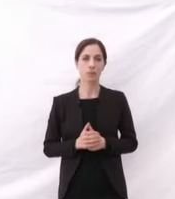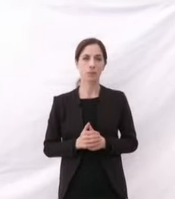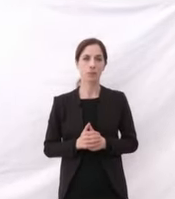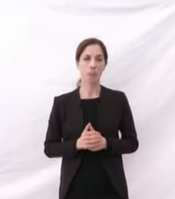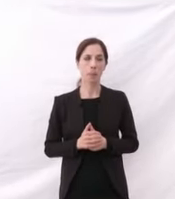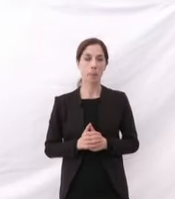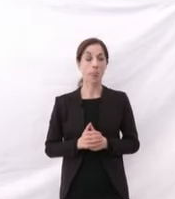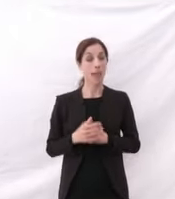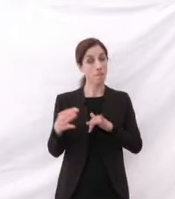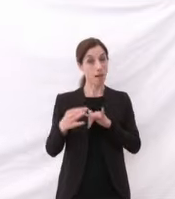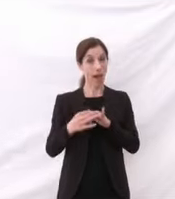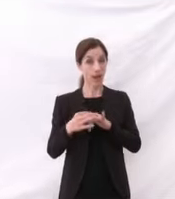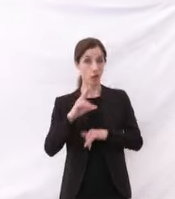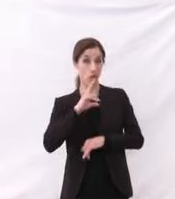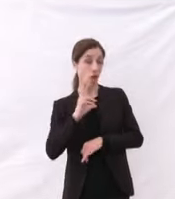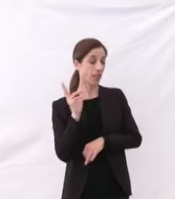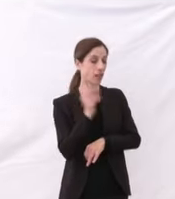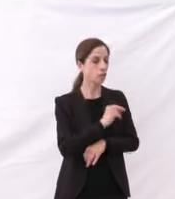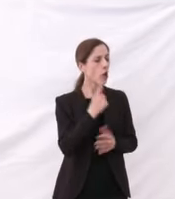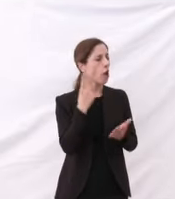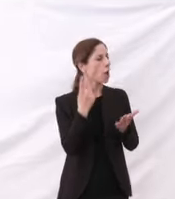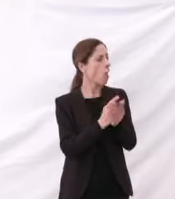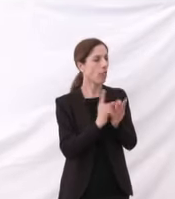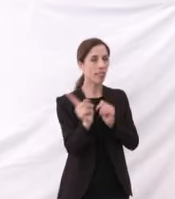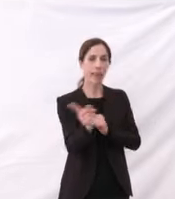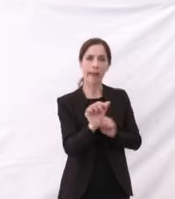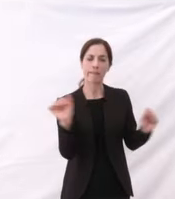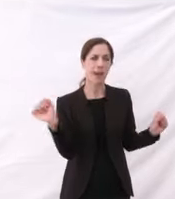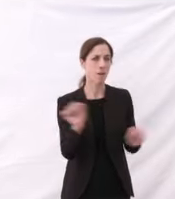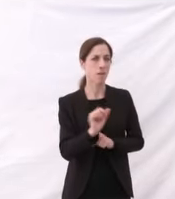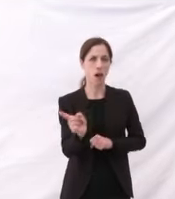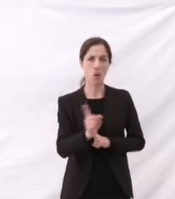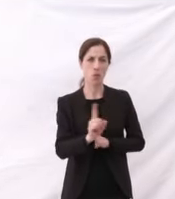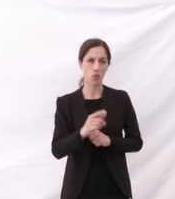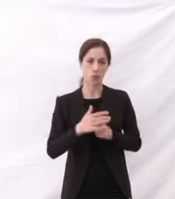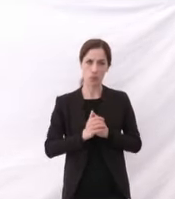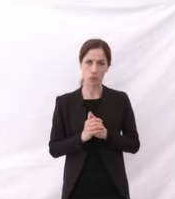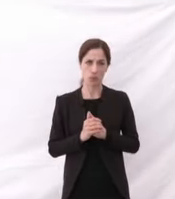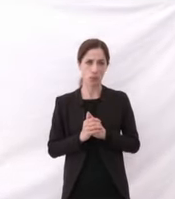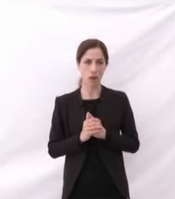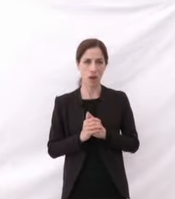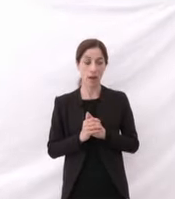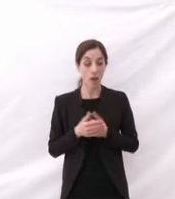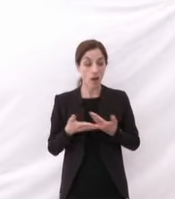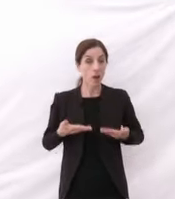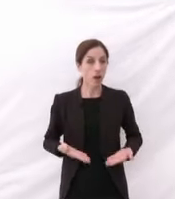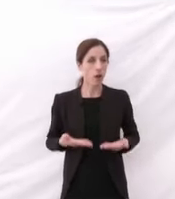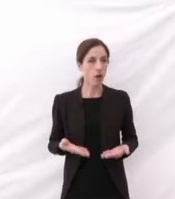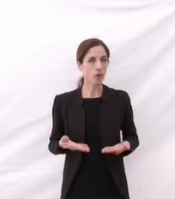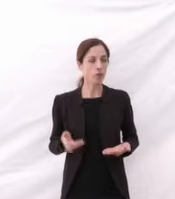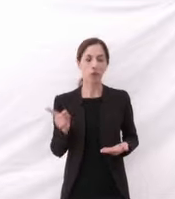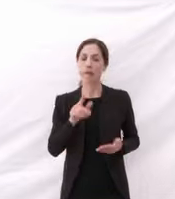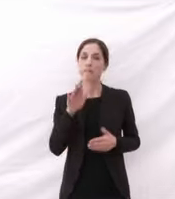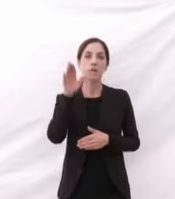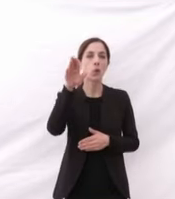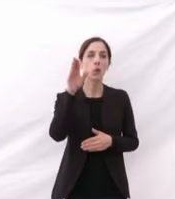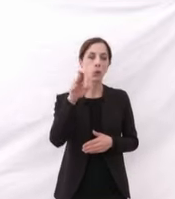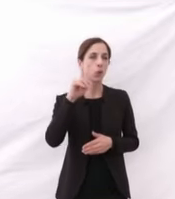il marito dice non dobbiamo avere paura né oggi né in